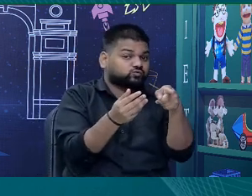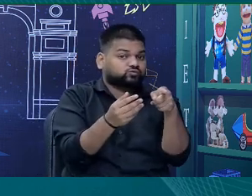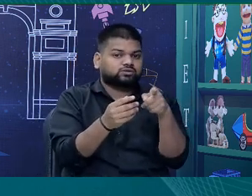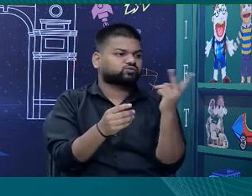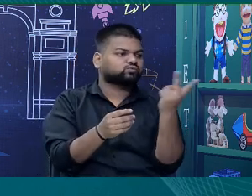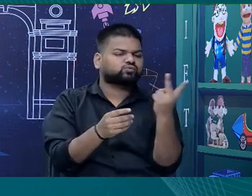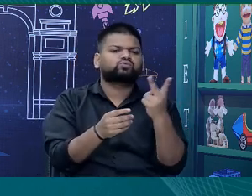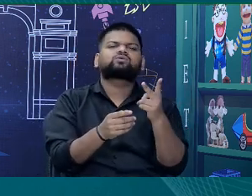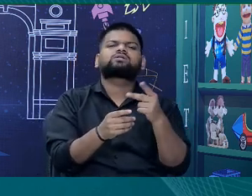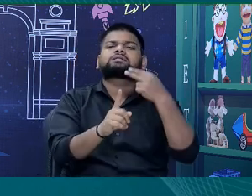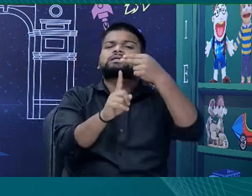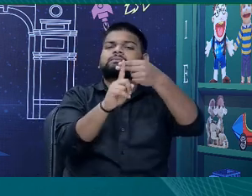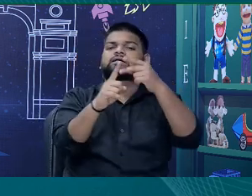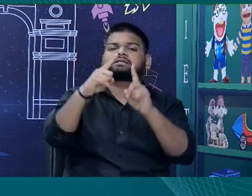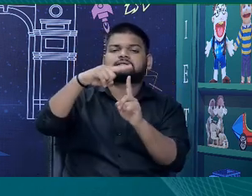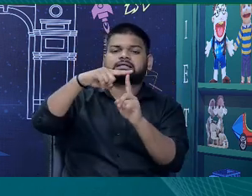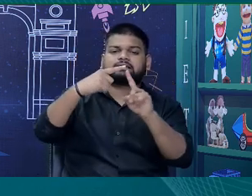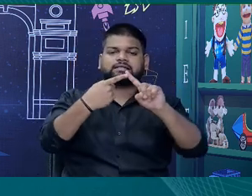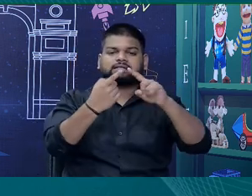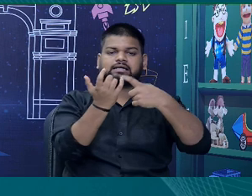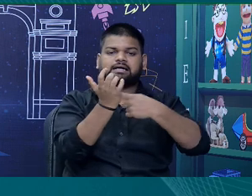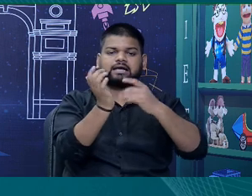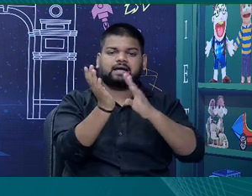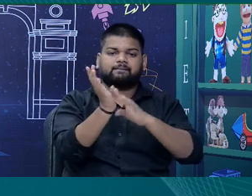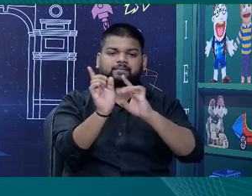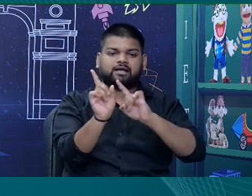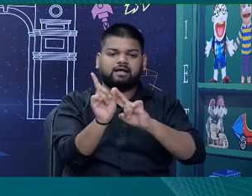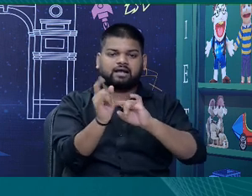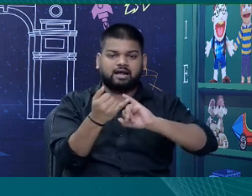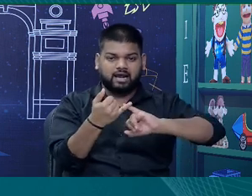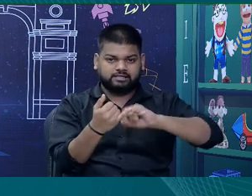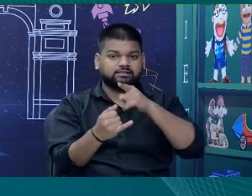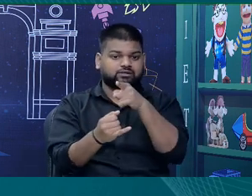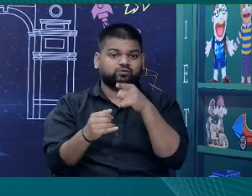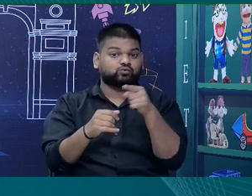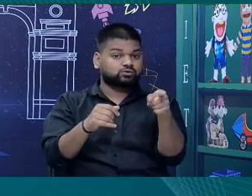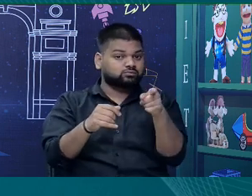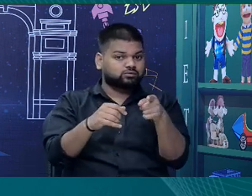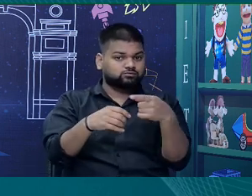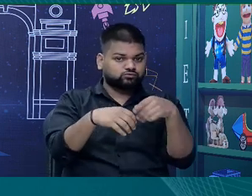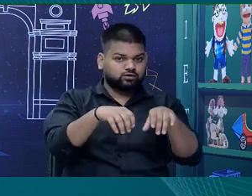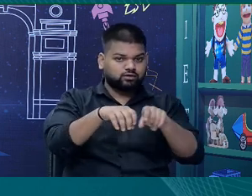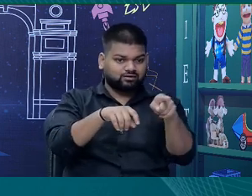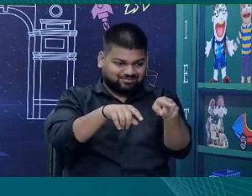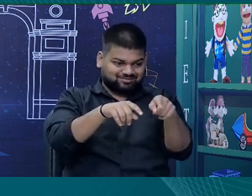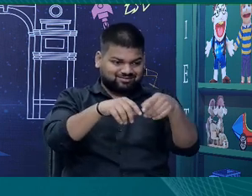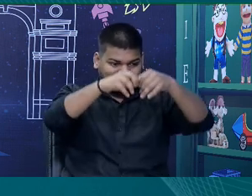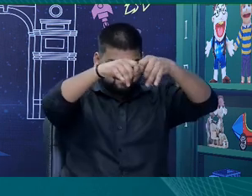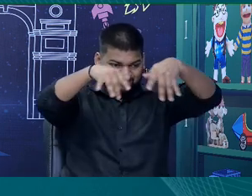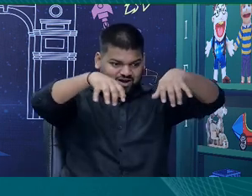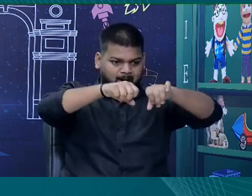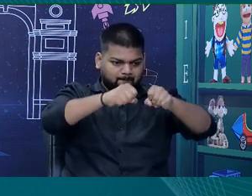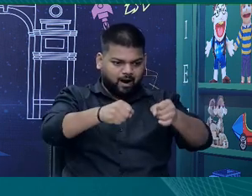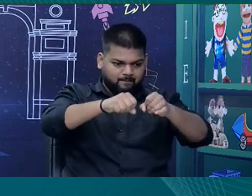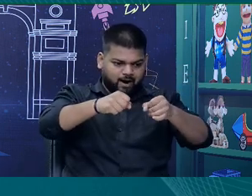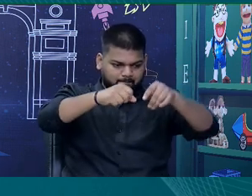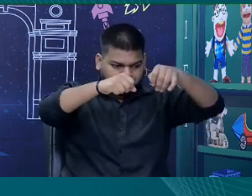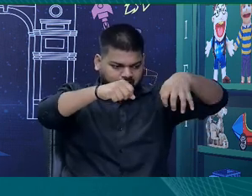से जानते हैं उसके बाद हमने 4x² को अपने इंडिविजुअल कॉम्पोनेंट्स में ब्रेक किया है फोर एक्स और एक्स